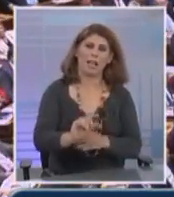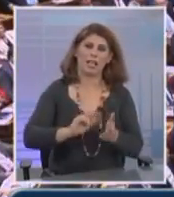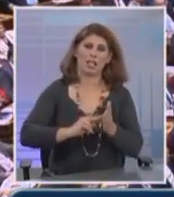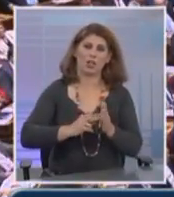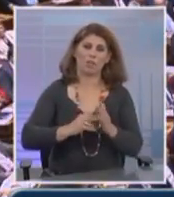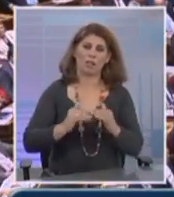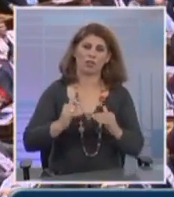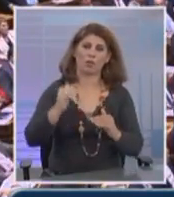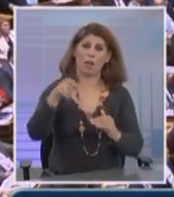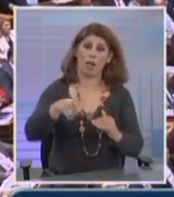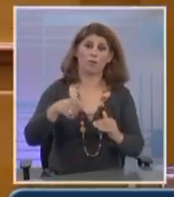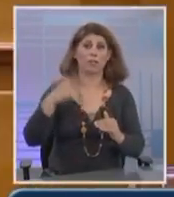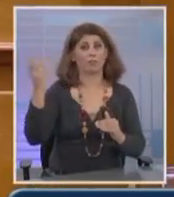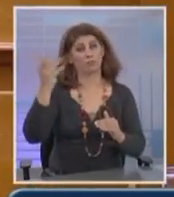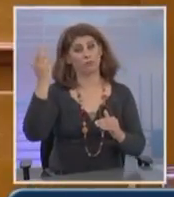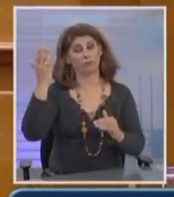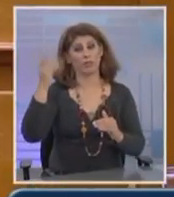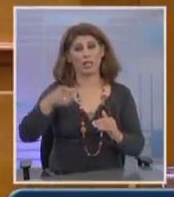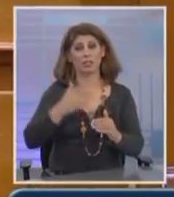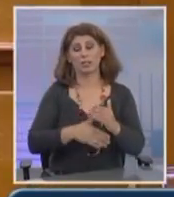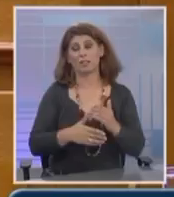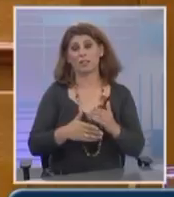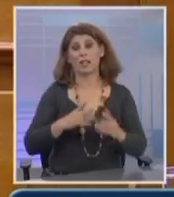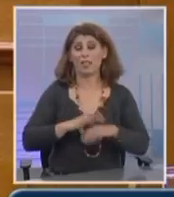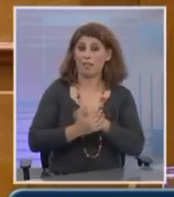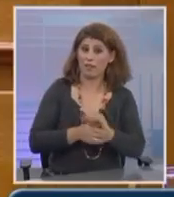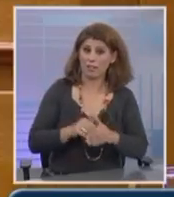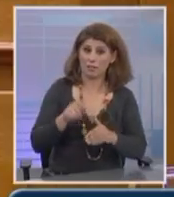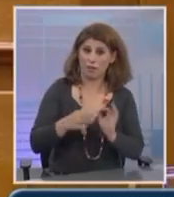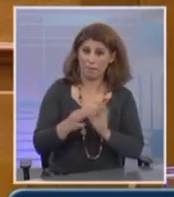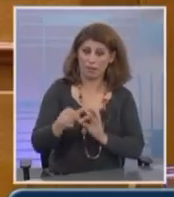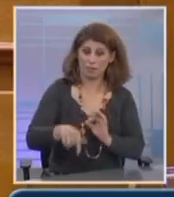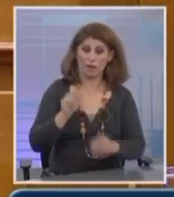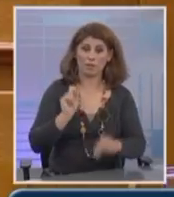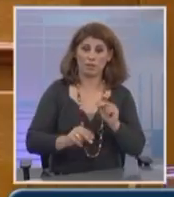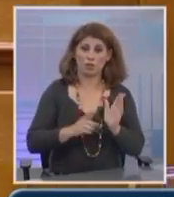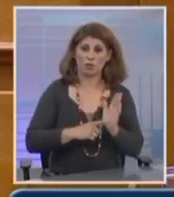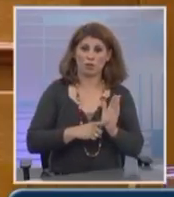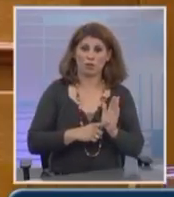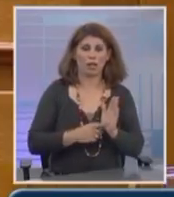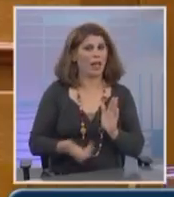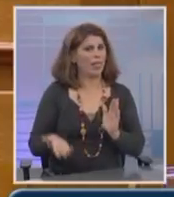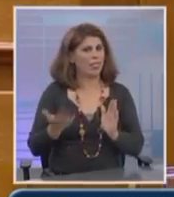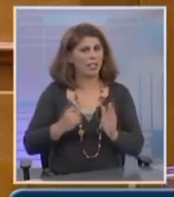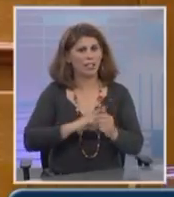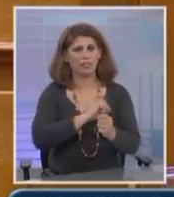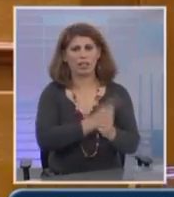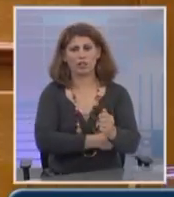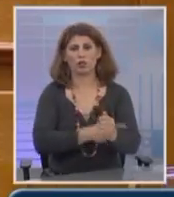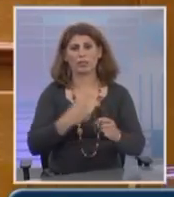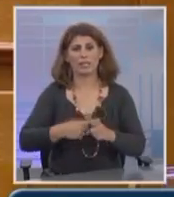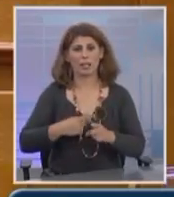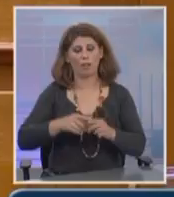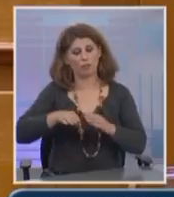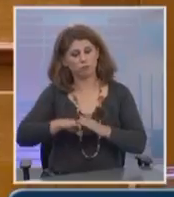υποτίθεται ότι εσείς κόπτεστε. Και με τα μέτρα τα οποία σήμερα νομοθετείτε, στερείτε από τη χώρα τη δυνατότητα να